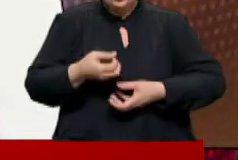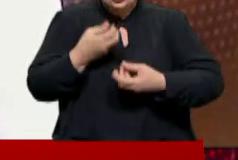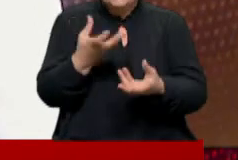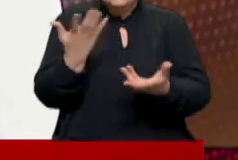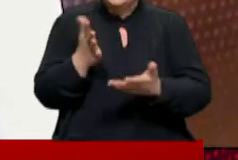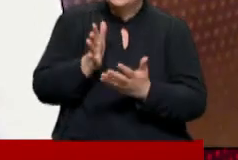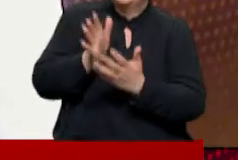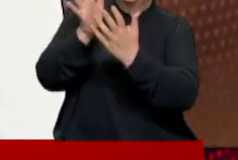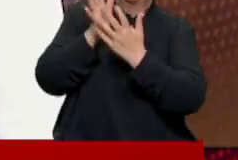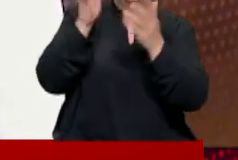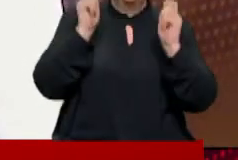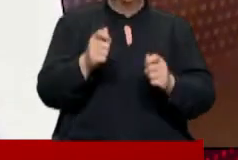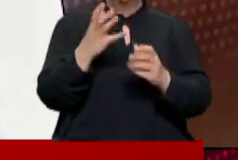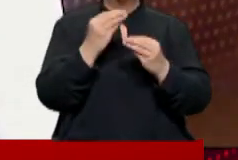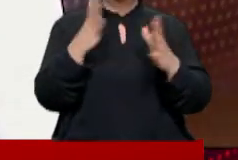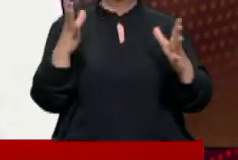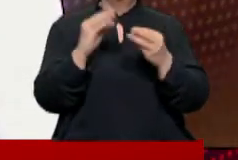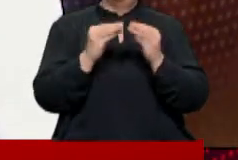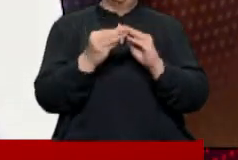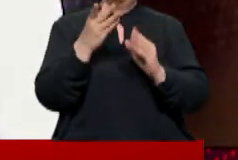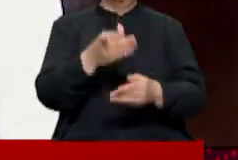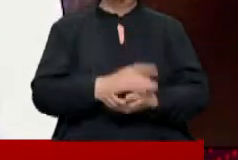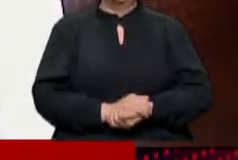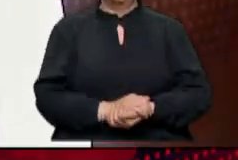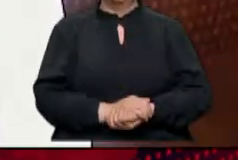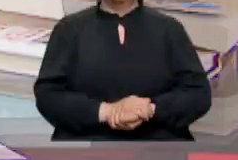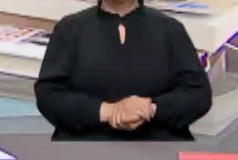neyi ihraç edeceksiniz? Çok büyük bir sorun.